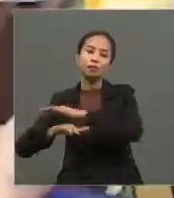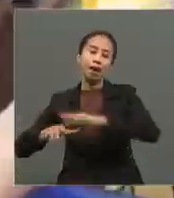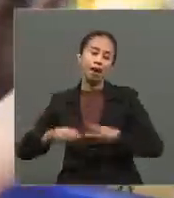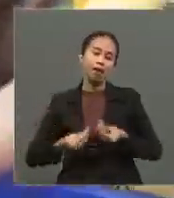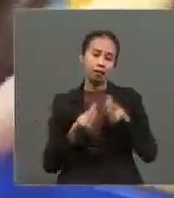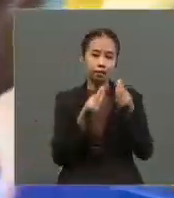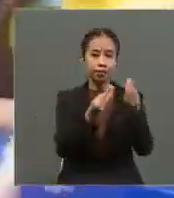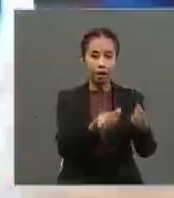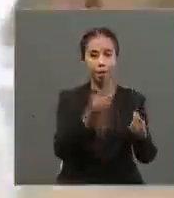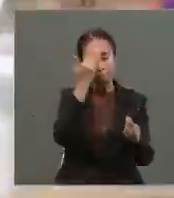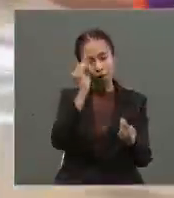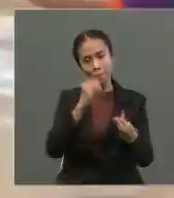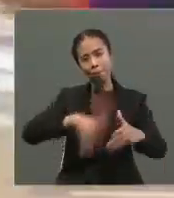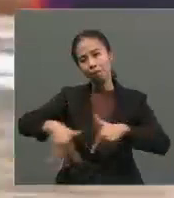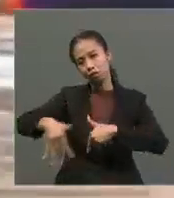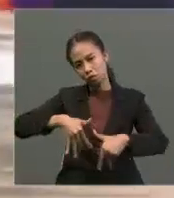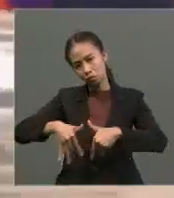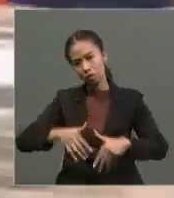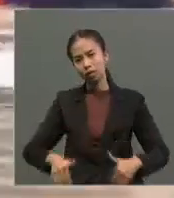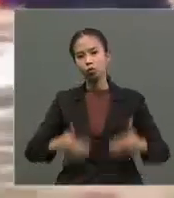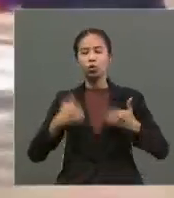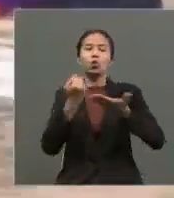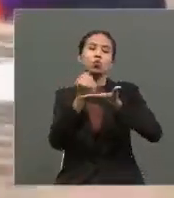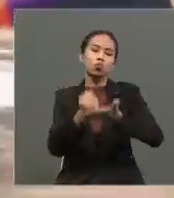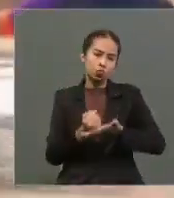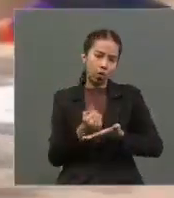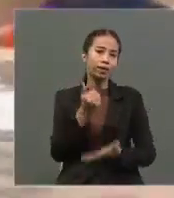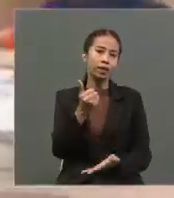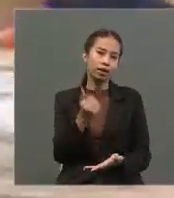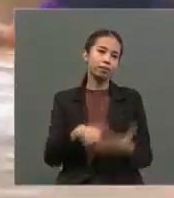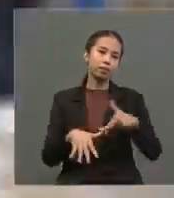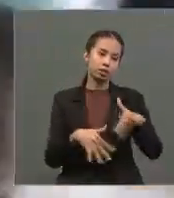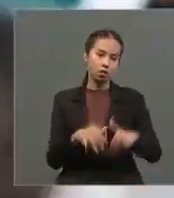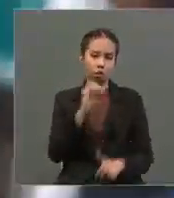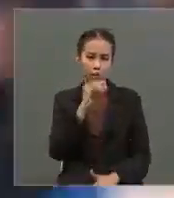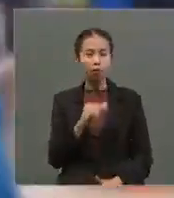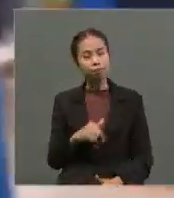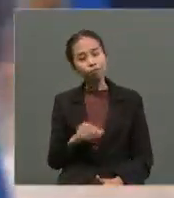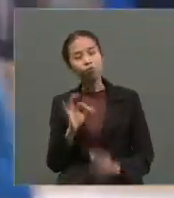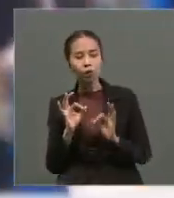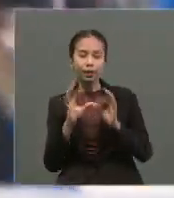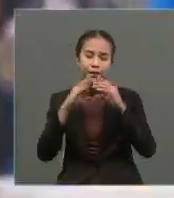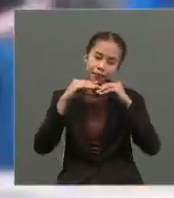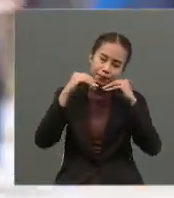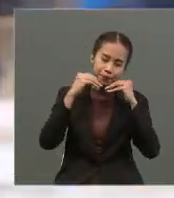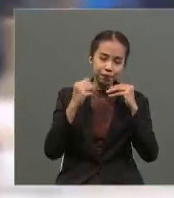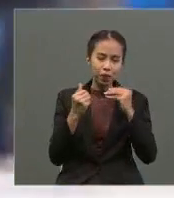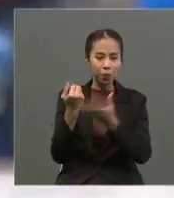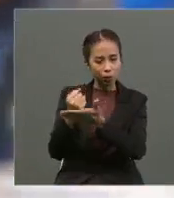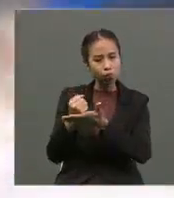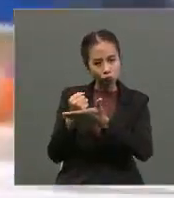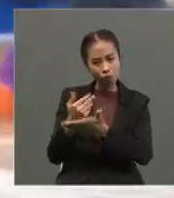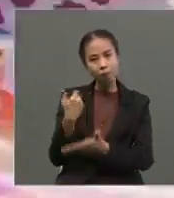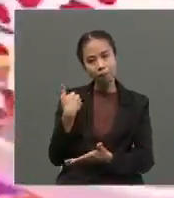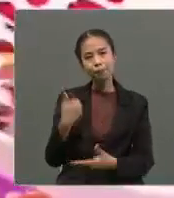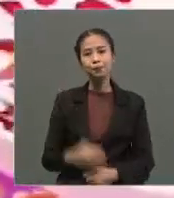ให้เพื่อให้ประชาชนในพื้นที่นะครับได้รับความช่วยเหลือซึ่งประชาชนก็บอกว่าพอจะมีรอยยิ้มได้นะครับจากการให้